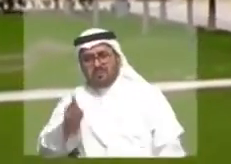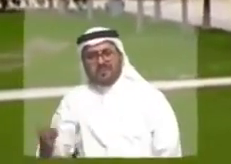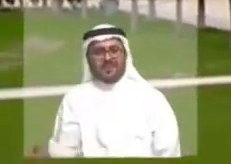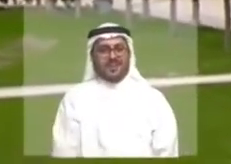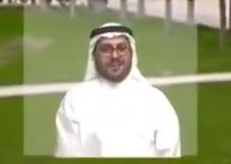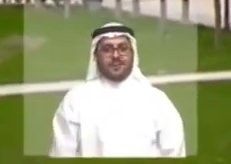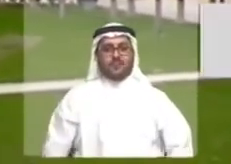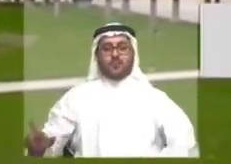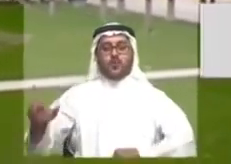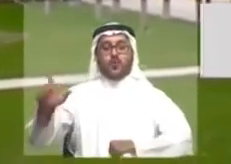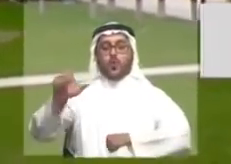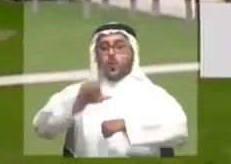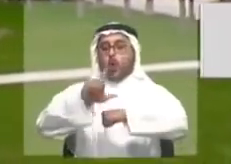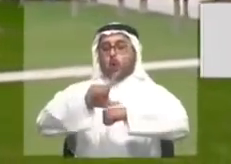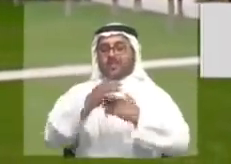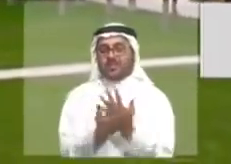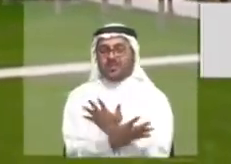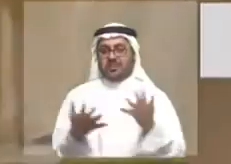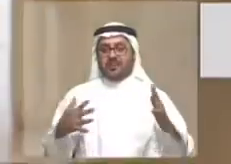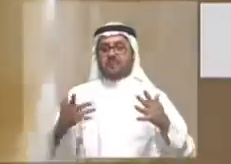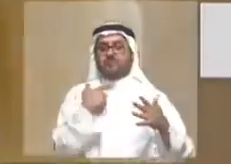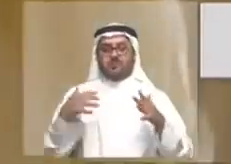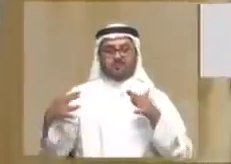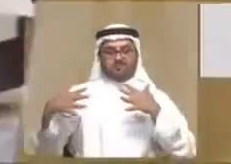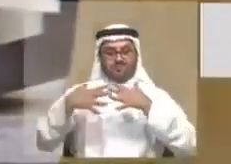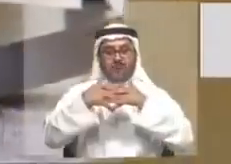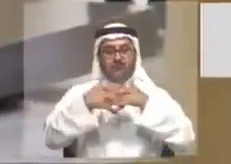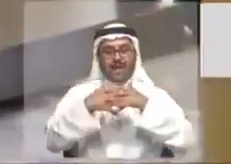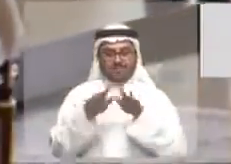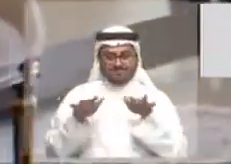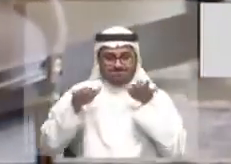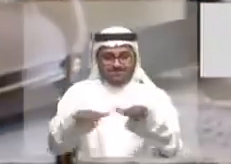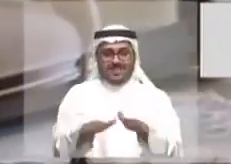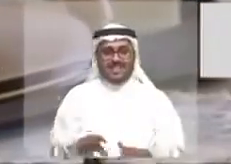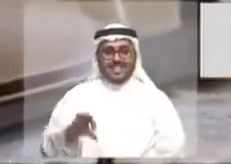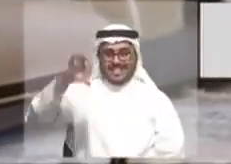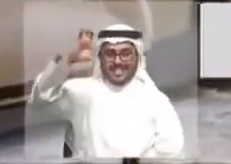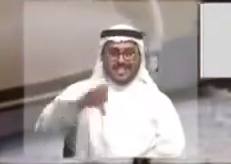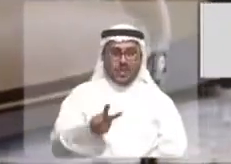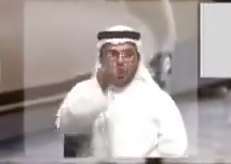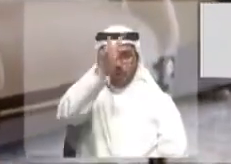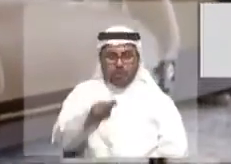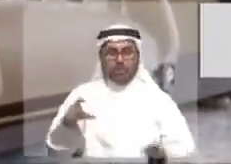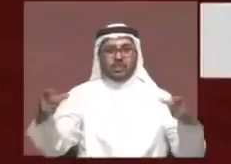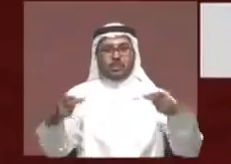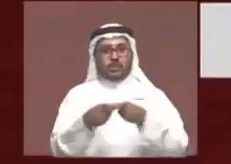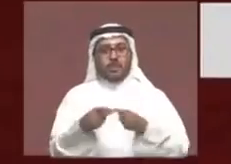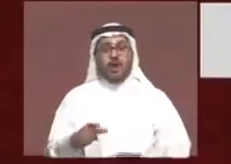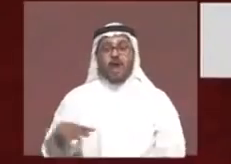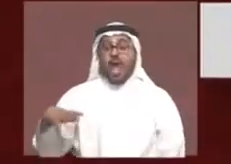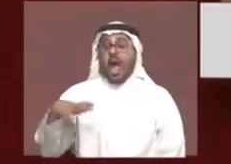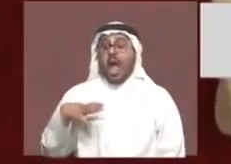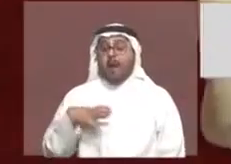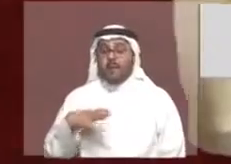العربية الذين توافدوا تباعا للمشاركة في القمة العربية في دورتها 29 بحضور صاحب